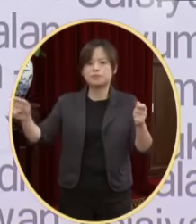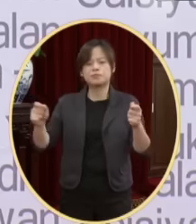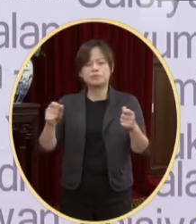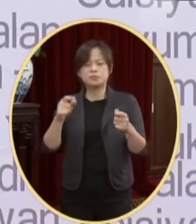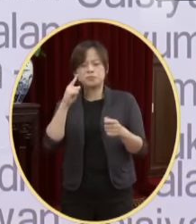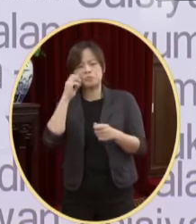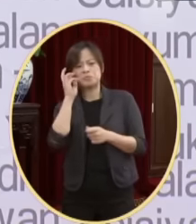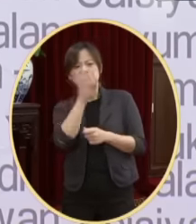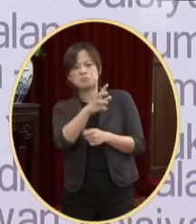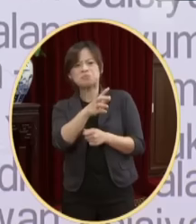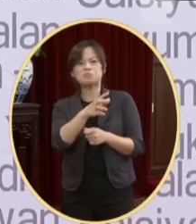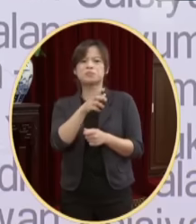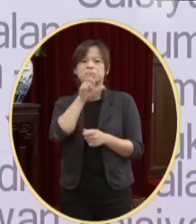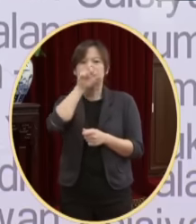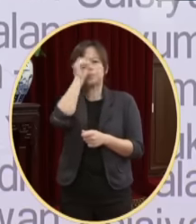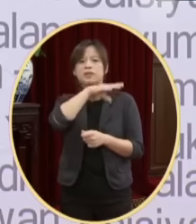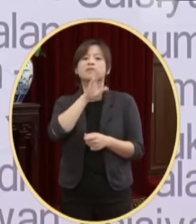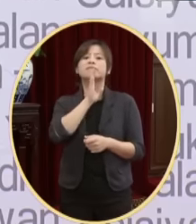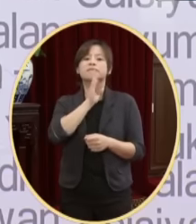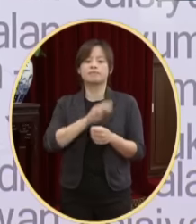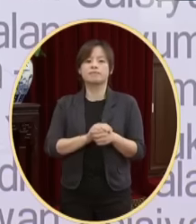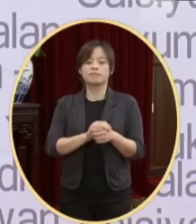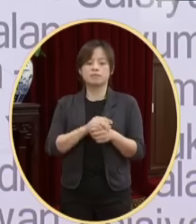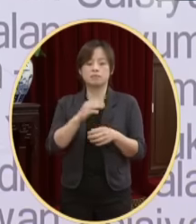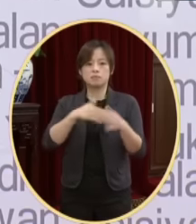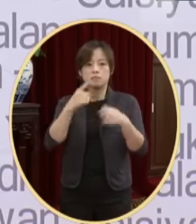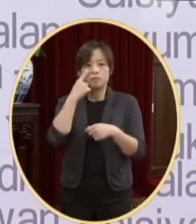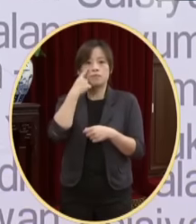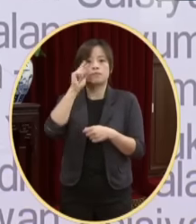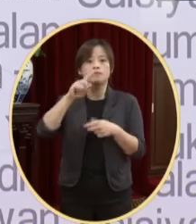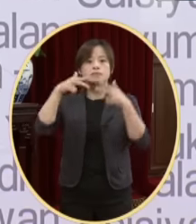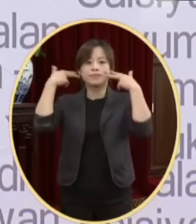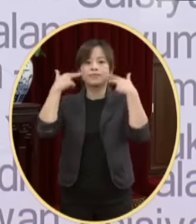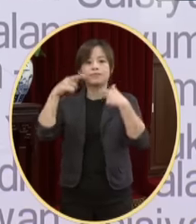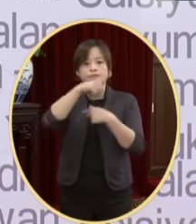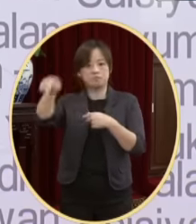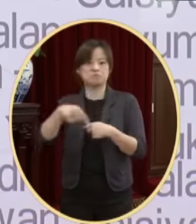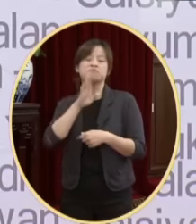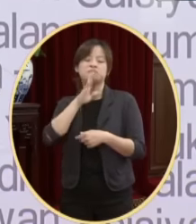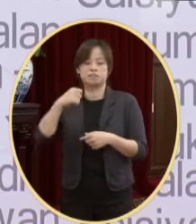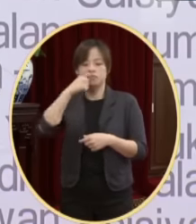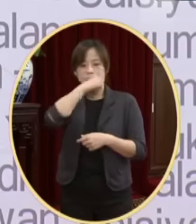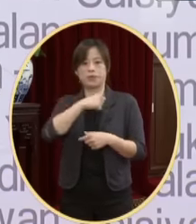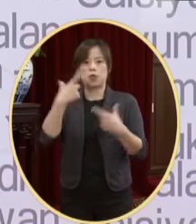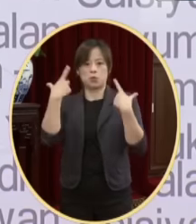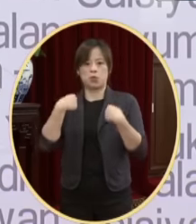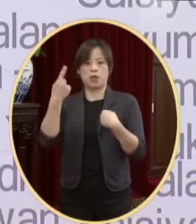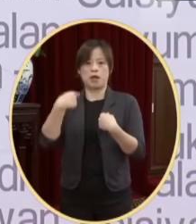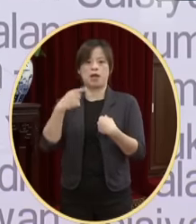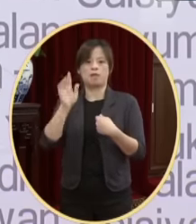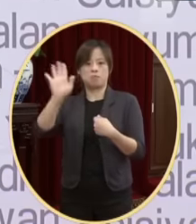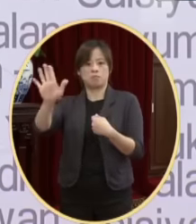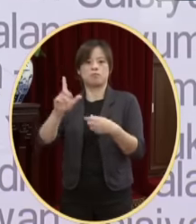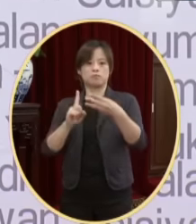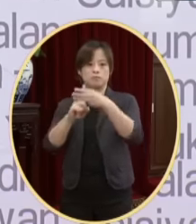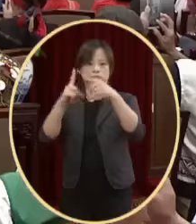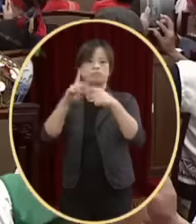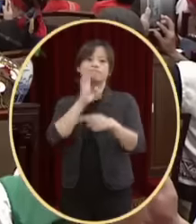带有歧视的称呼，更凸显了原住民族是台湾原来的主人的地